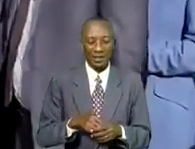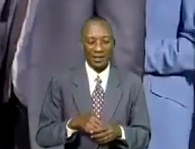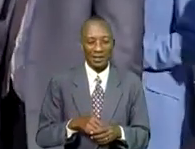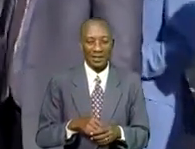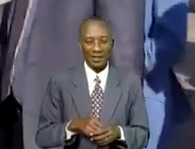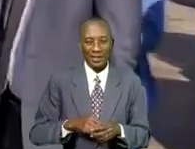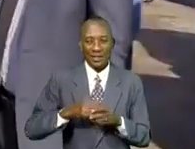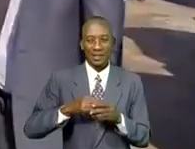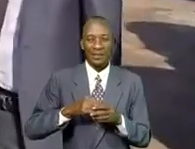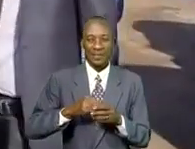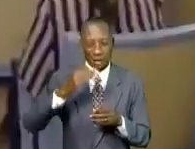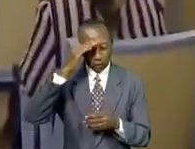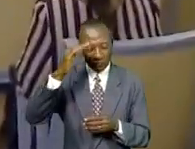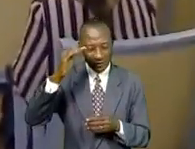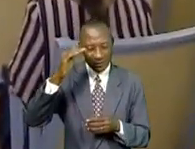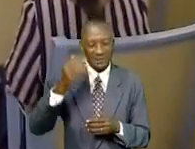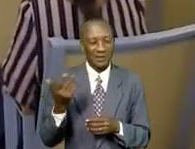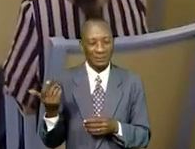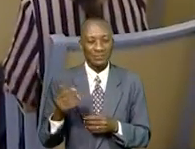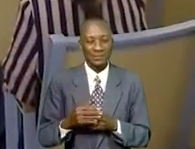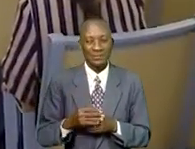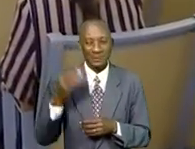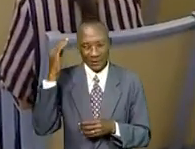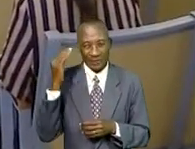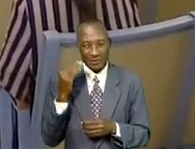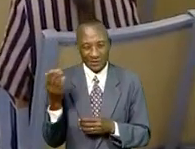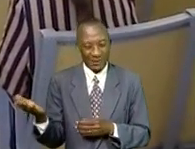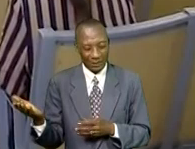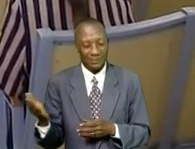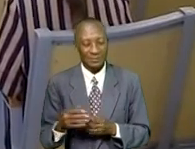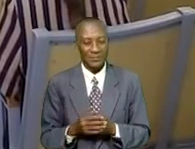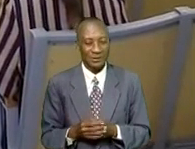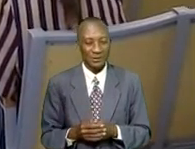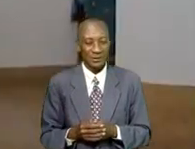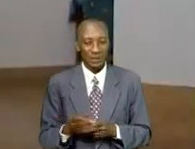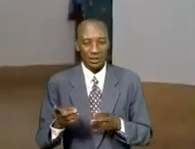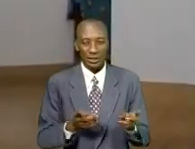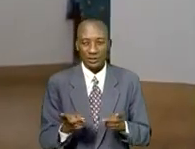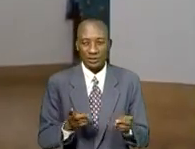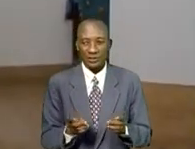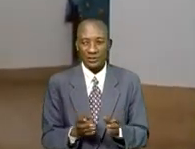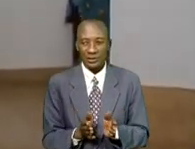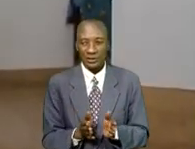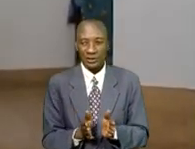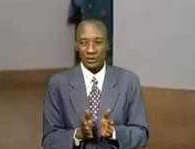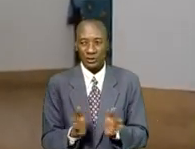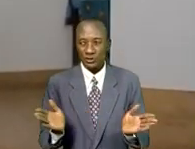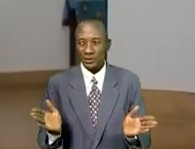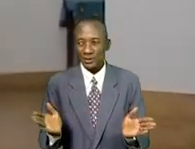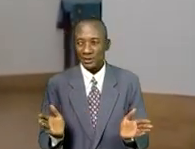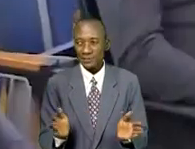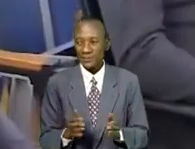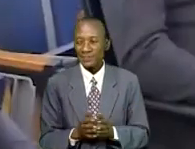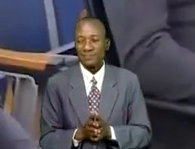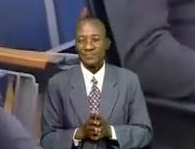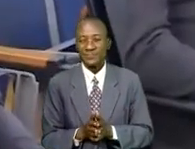et sa suite visite les installations de l'ISTEM Kolwezi. Le directeur général de cet établissement relate à ses hôtes les